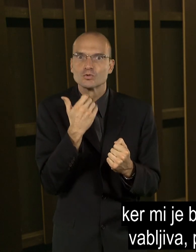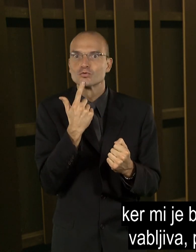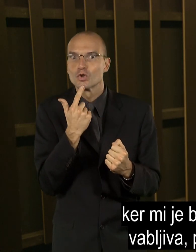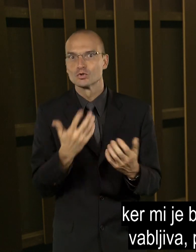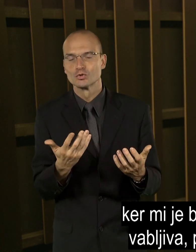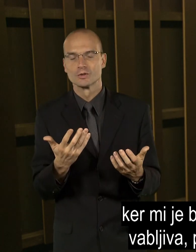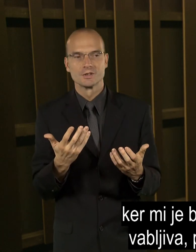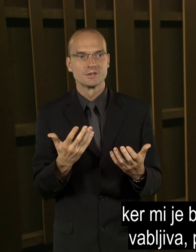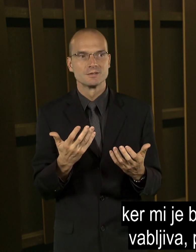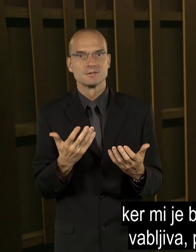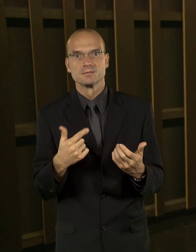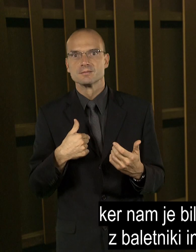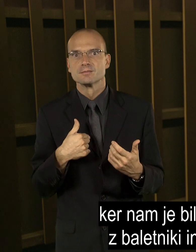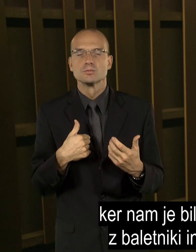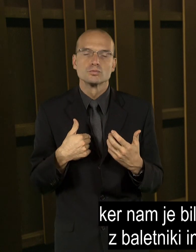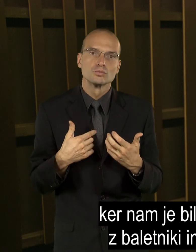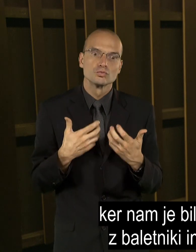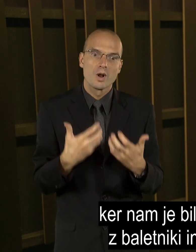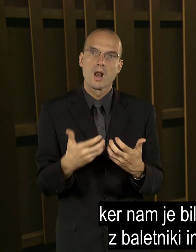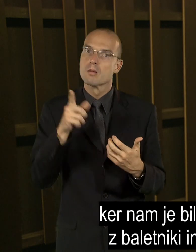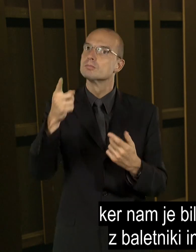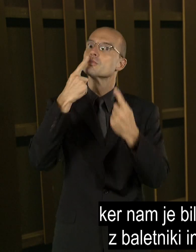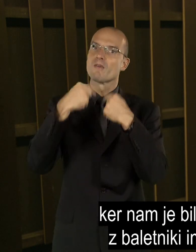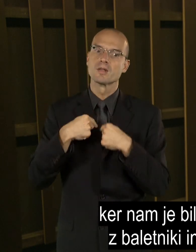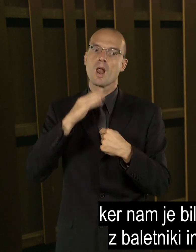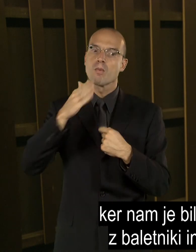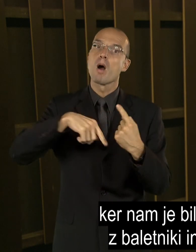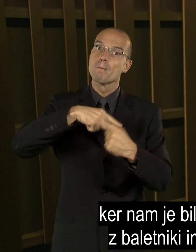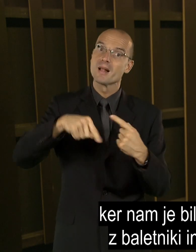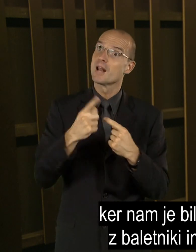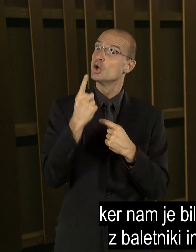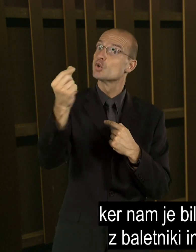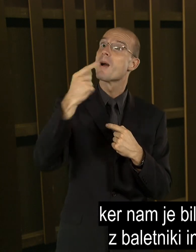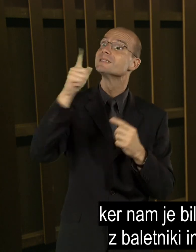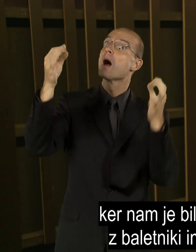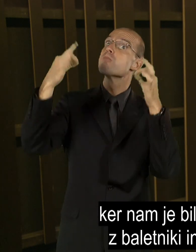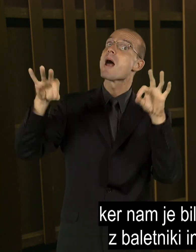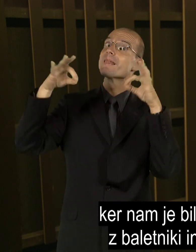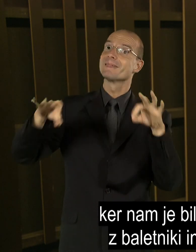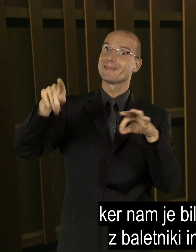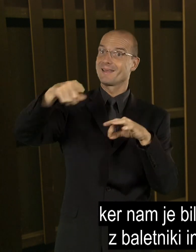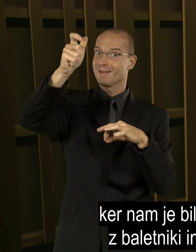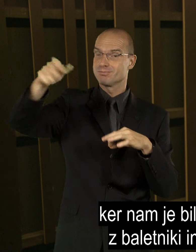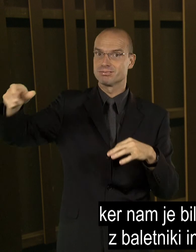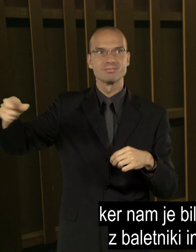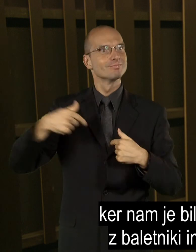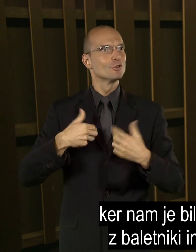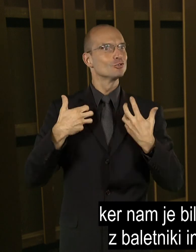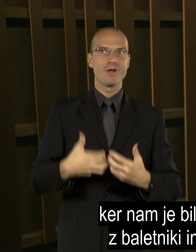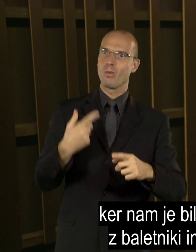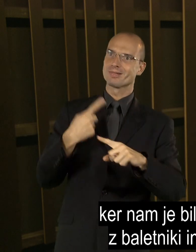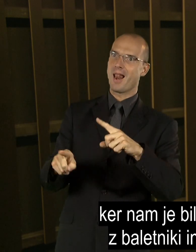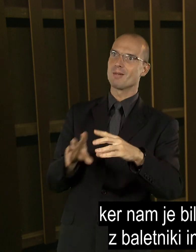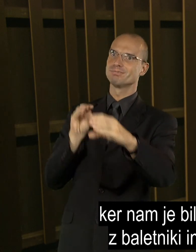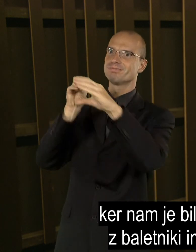vabljiva, predvsem zaradi tega, ker je bilo rečeno, da bomo plesali z baletniki in sem želela biti